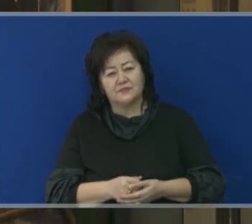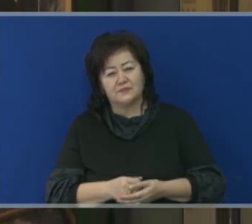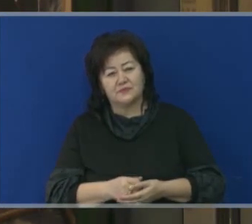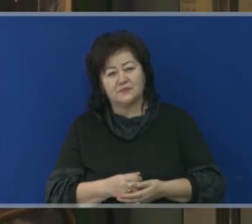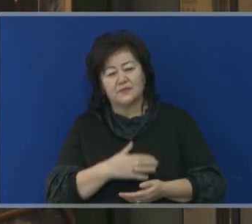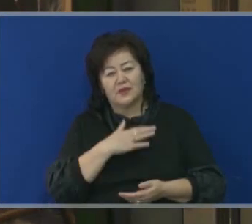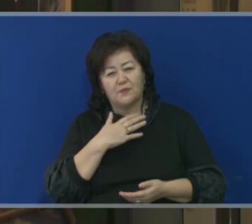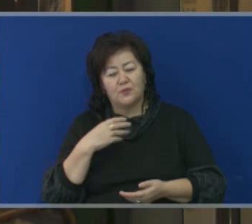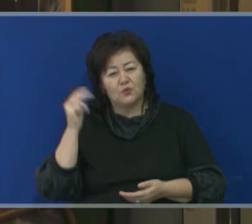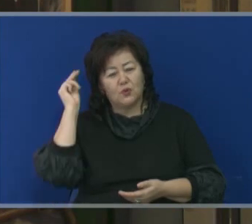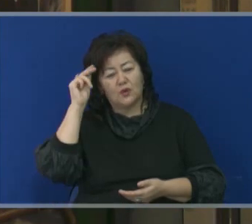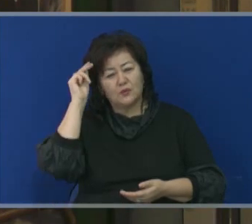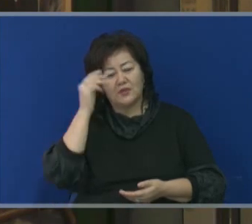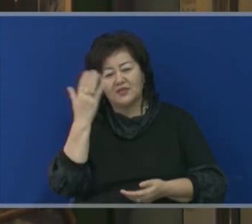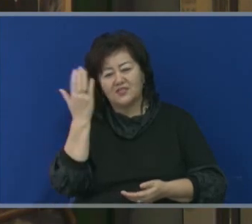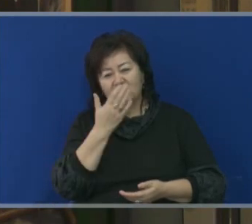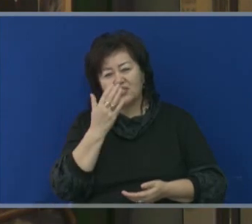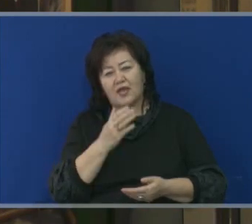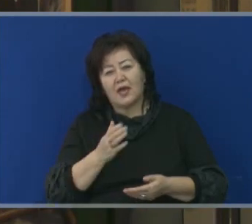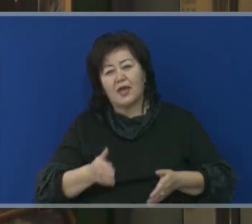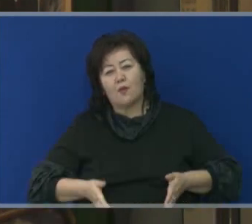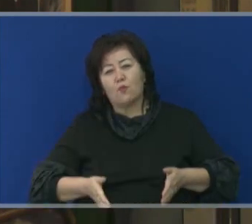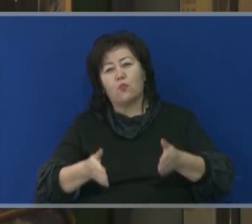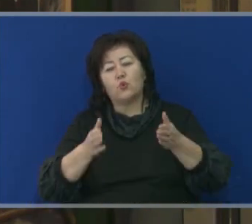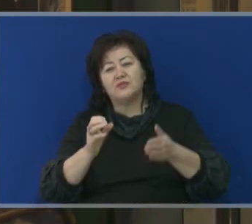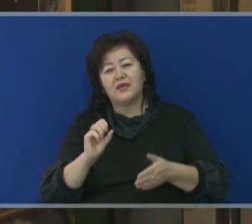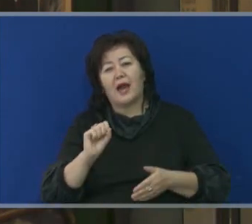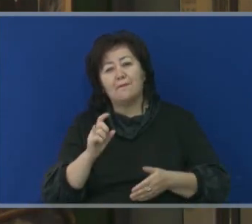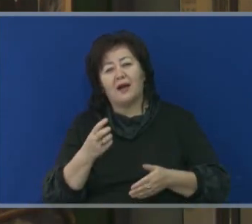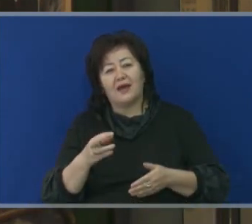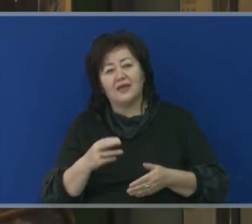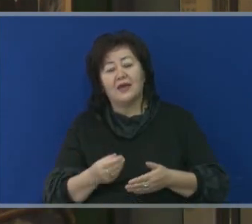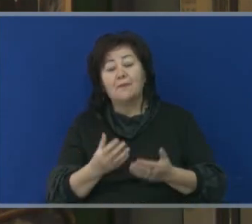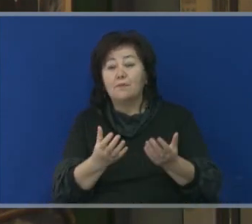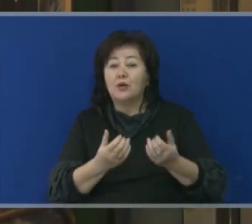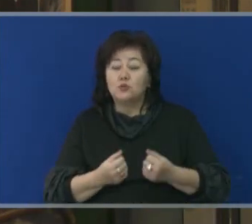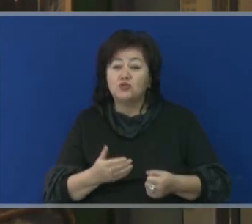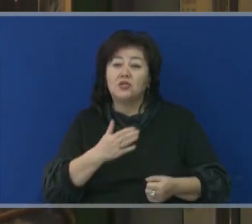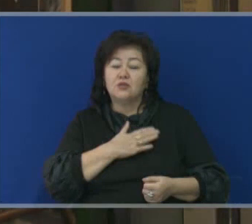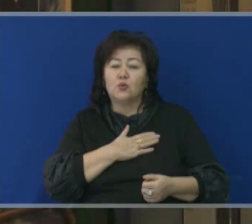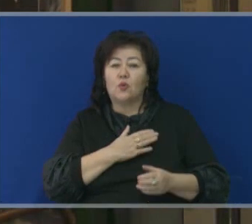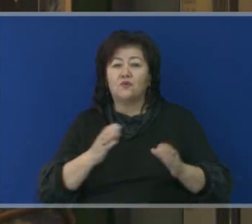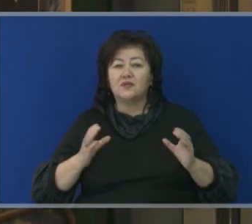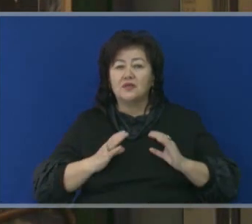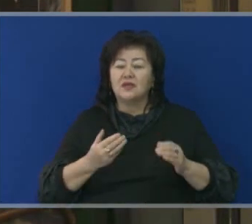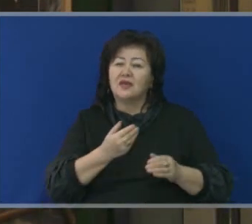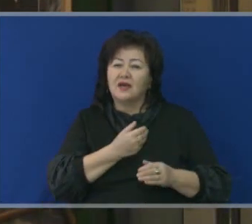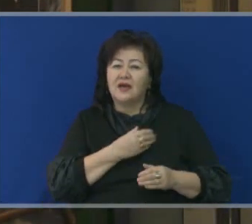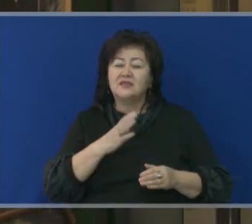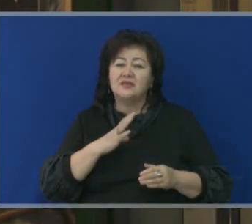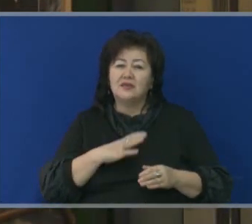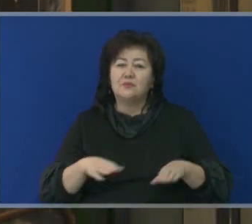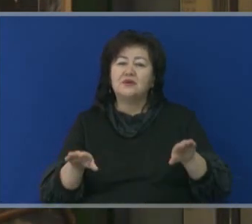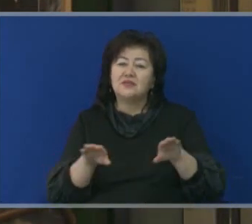Мы многому научились, читая роман «Путь Абая», получили большое духовное богатство. Думали, как этот человек, хотели быть похожими на этого